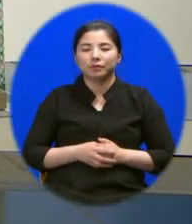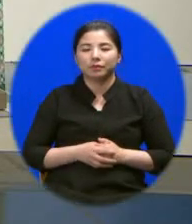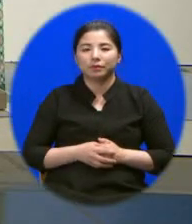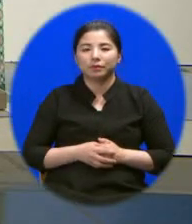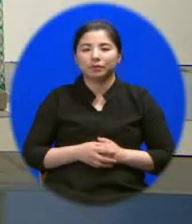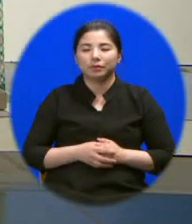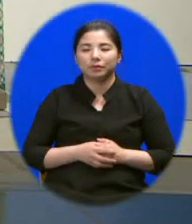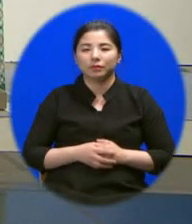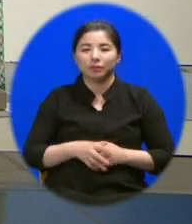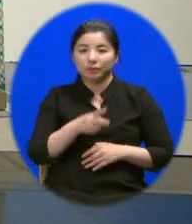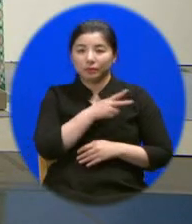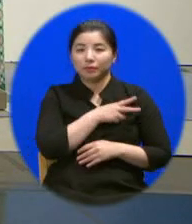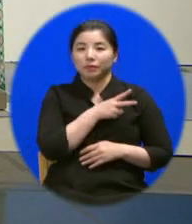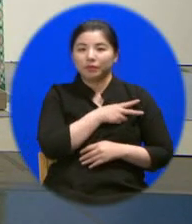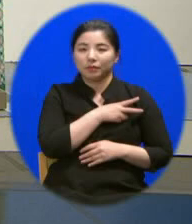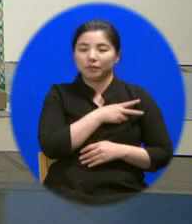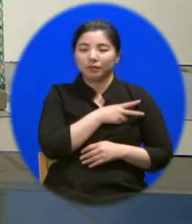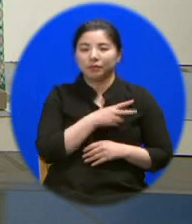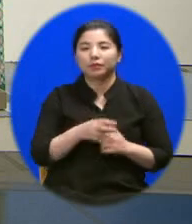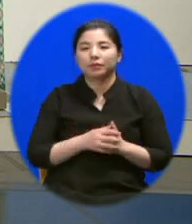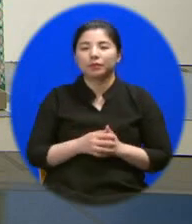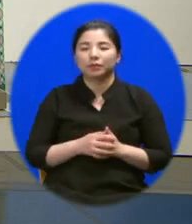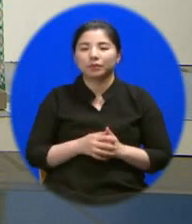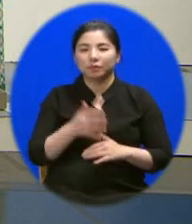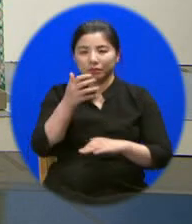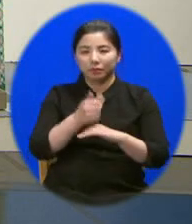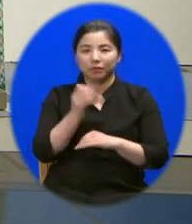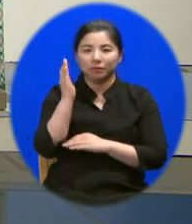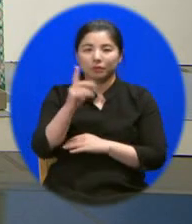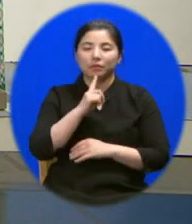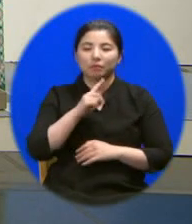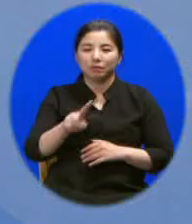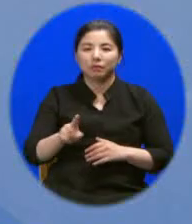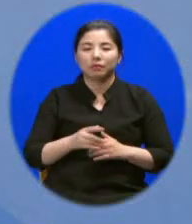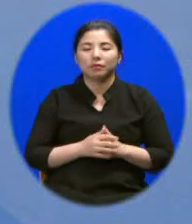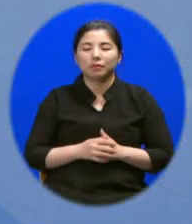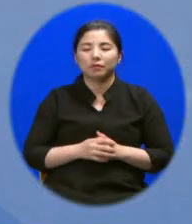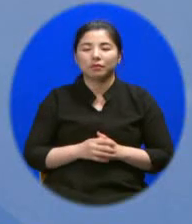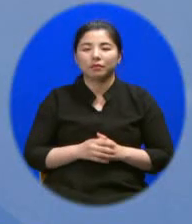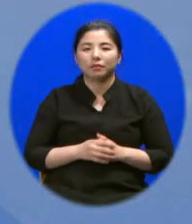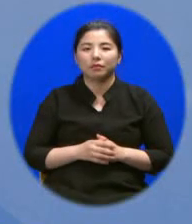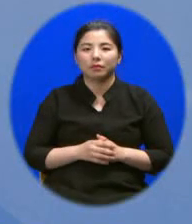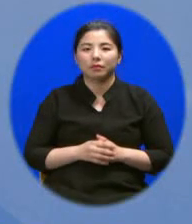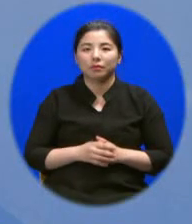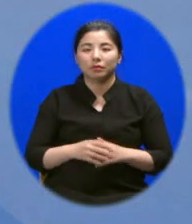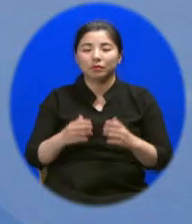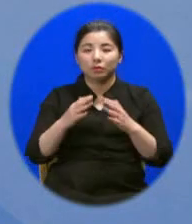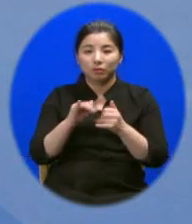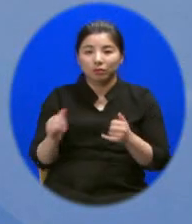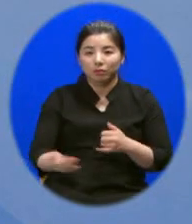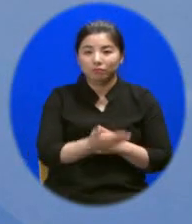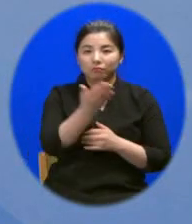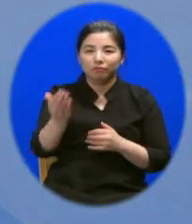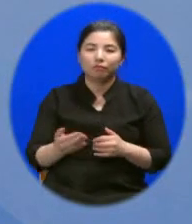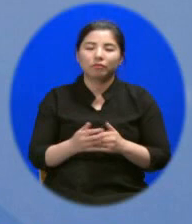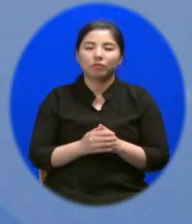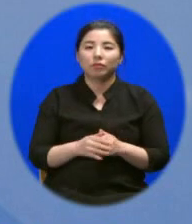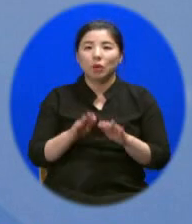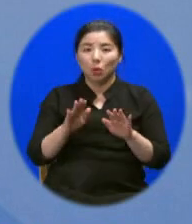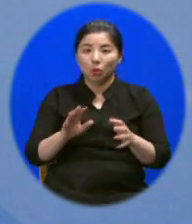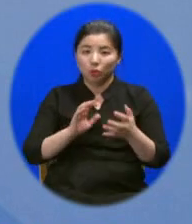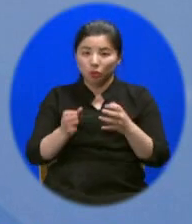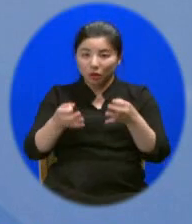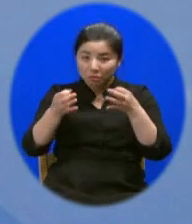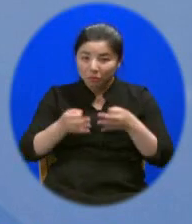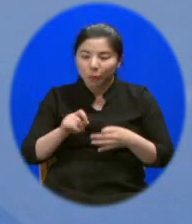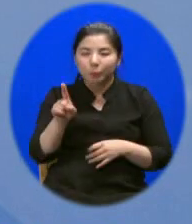자 다음은 경대수 후보 수소 및 역시 맺음말 시간 1분 드립니다 국민 여러분 오늘 토론의